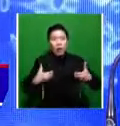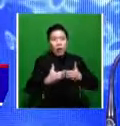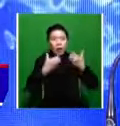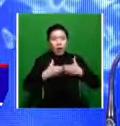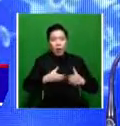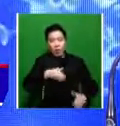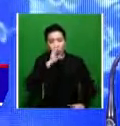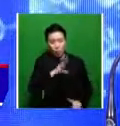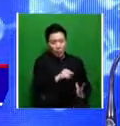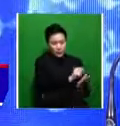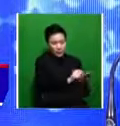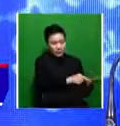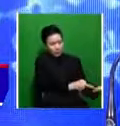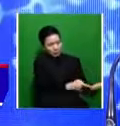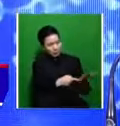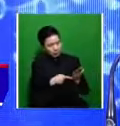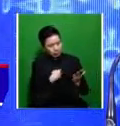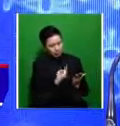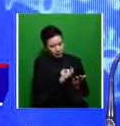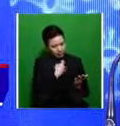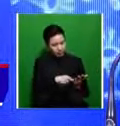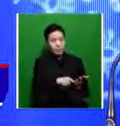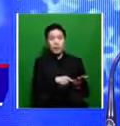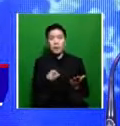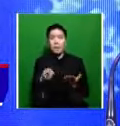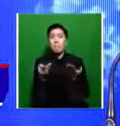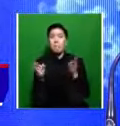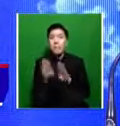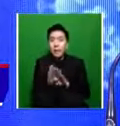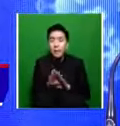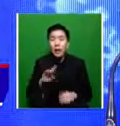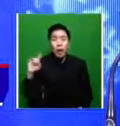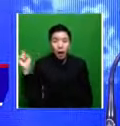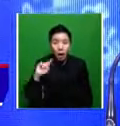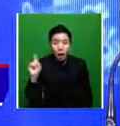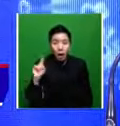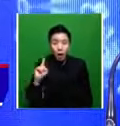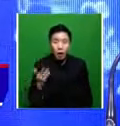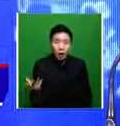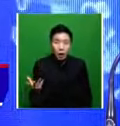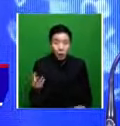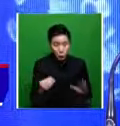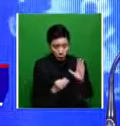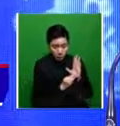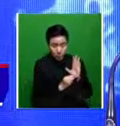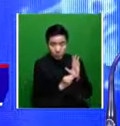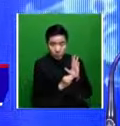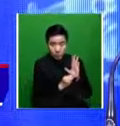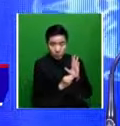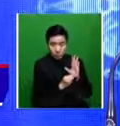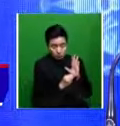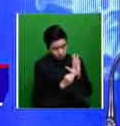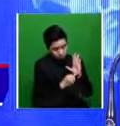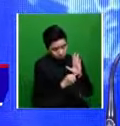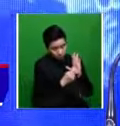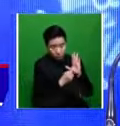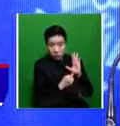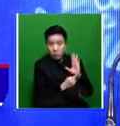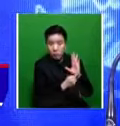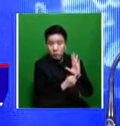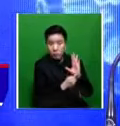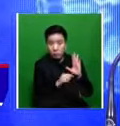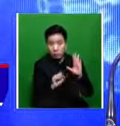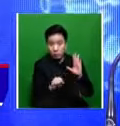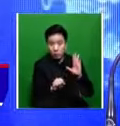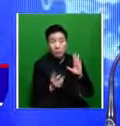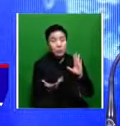พอดีมีคนเขียนโน้ตขึ้นมาว่าท่านปิดในส่วนของกรุงเทพมหานครและปริมณฑลนะครับ